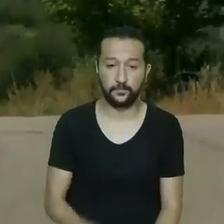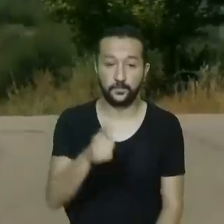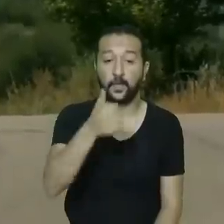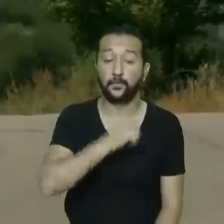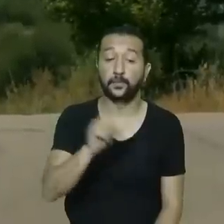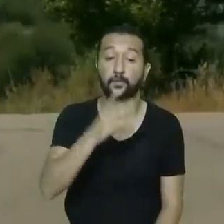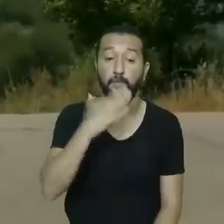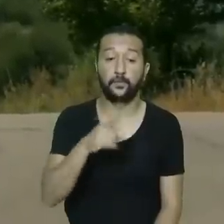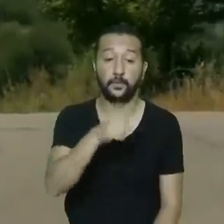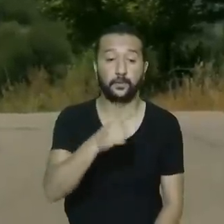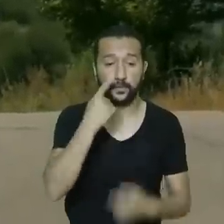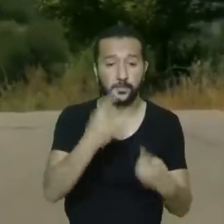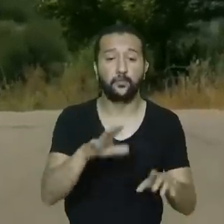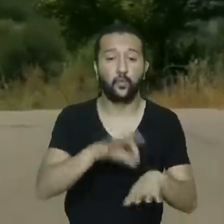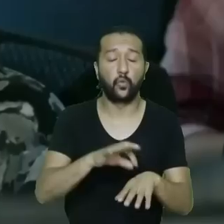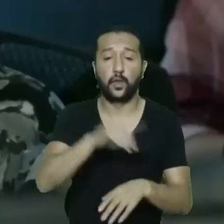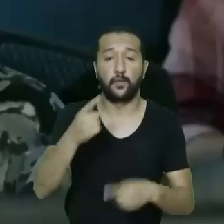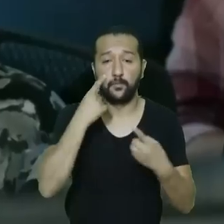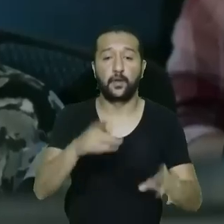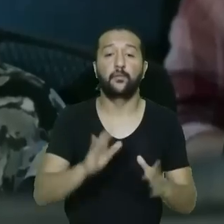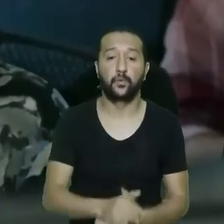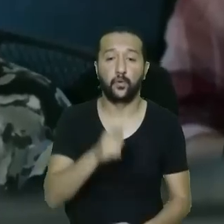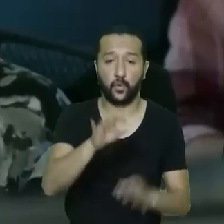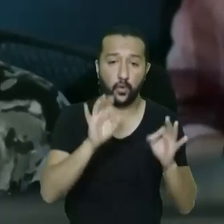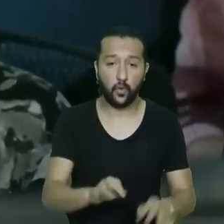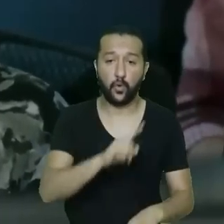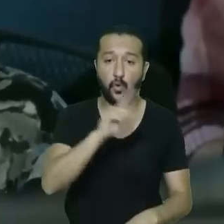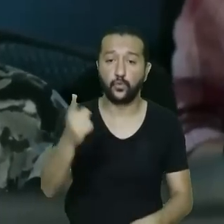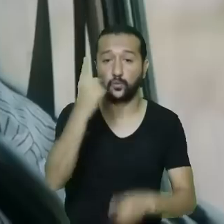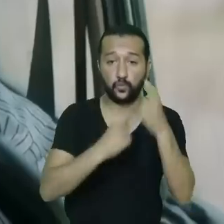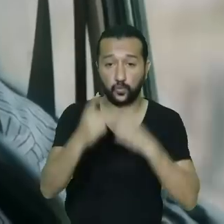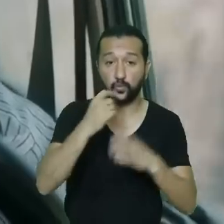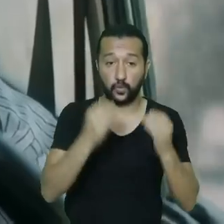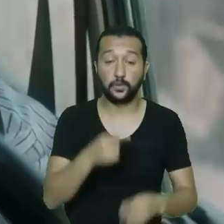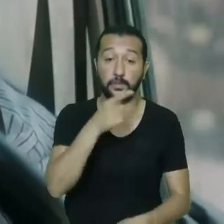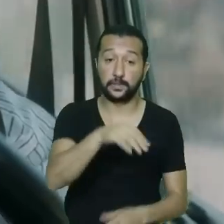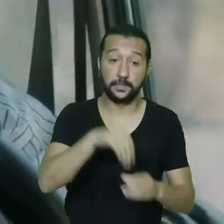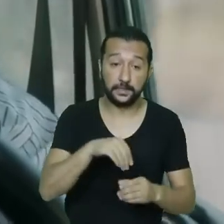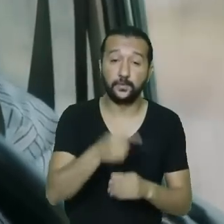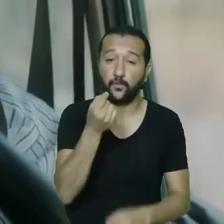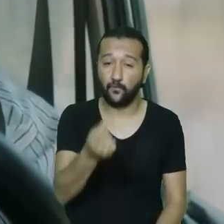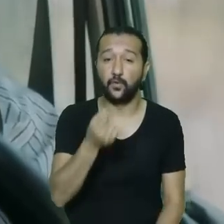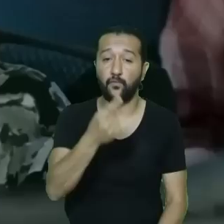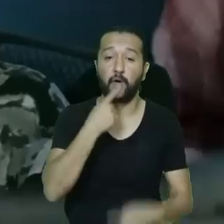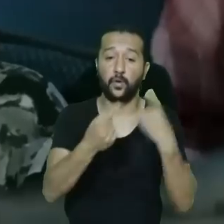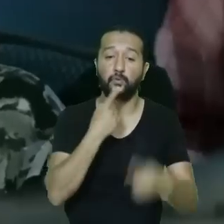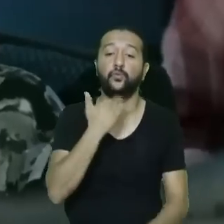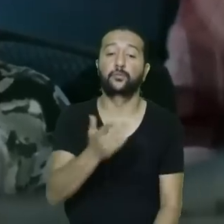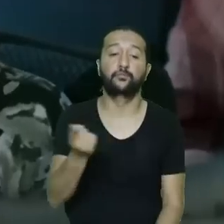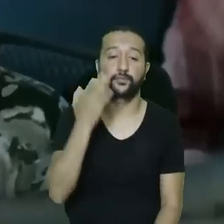abi. İlgilenmiyor bu doktorla. Öyle 10 tane soru soracaksın da ağzından gıdım gıdım laf